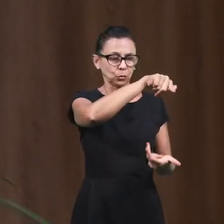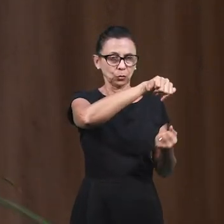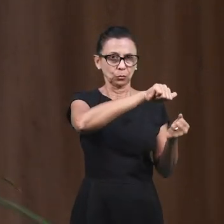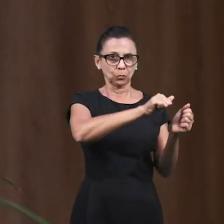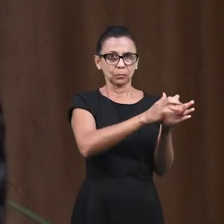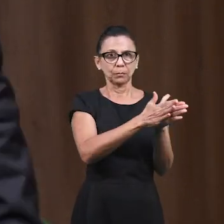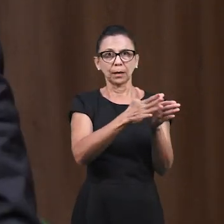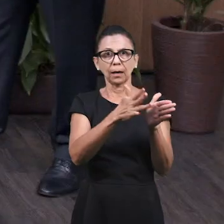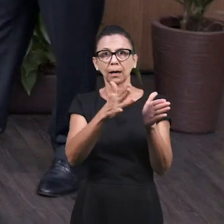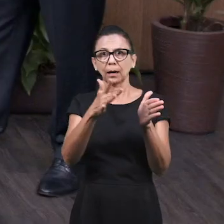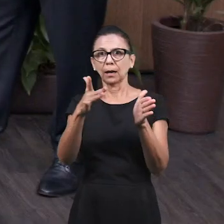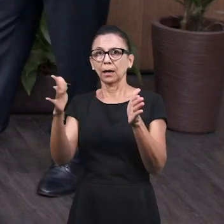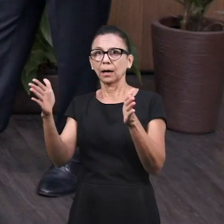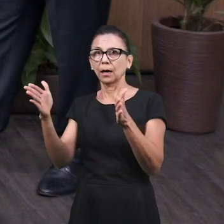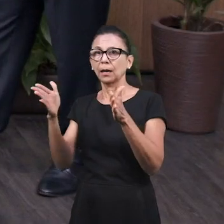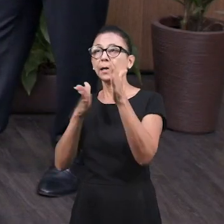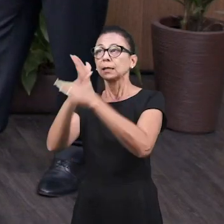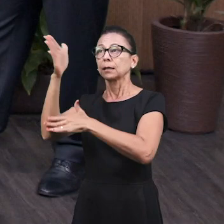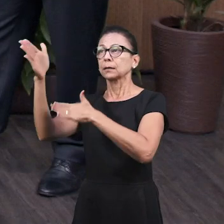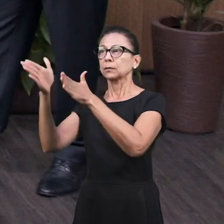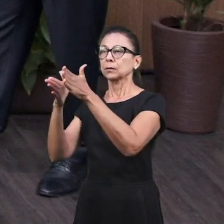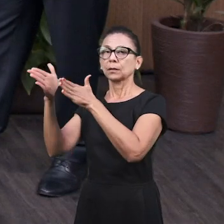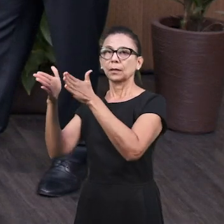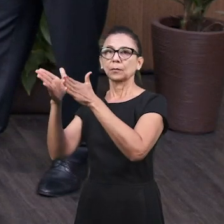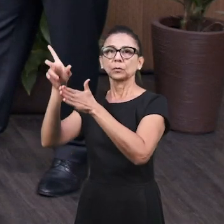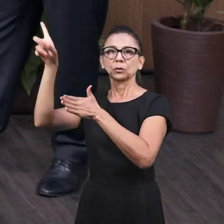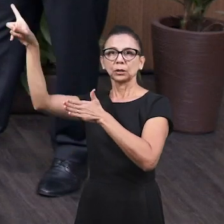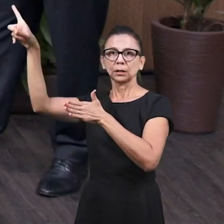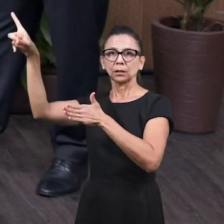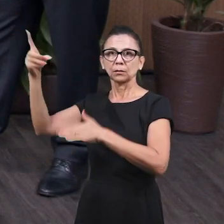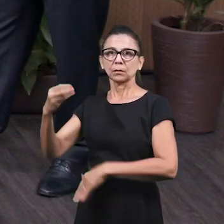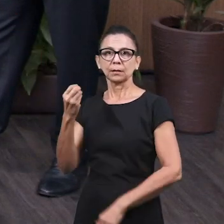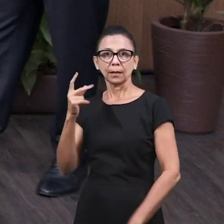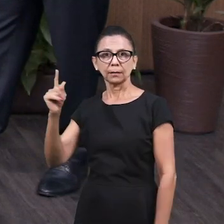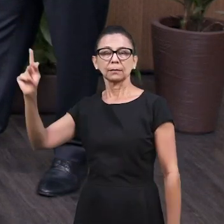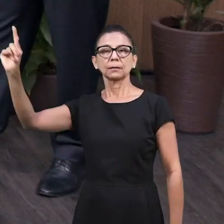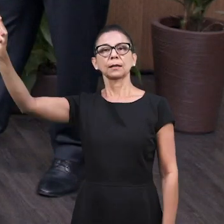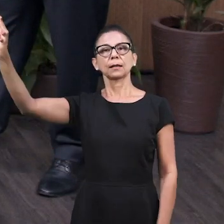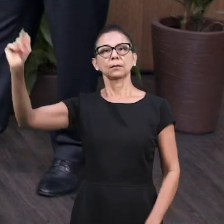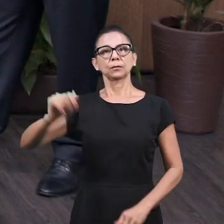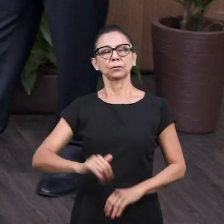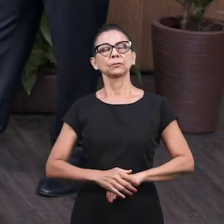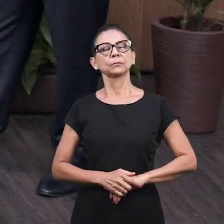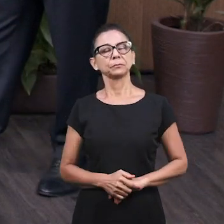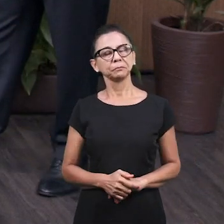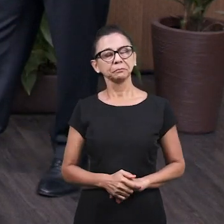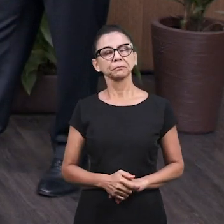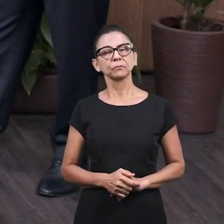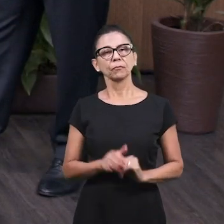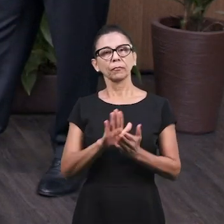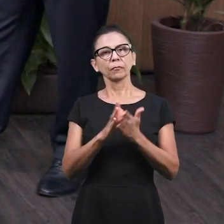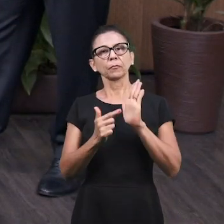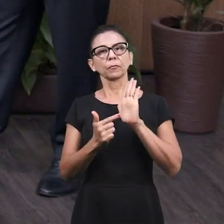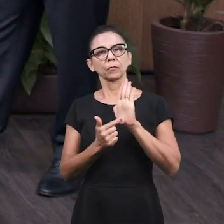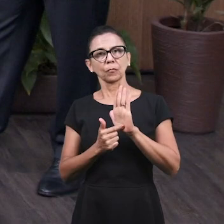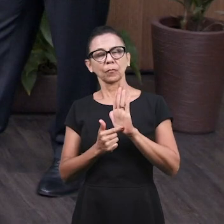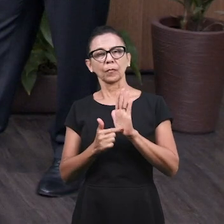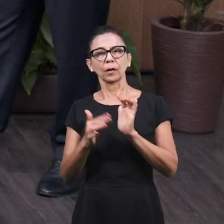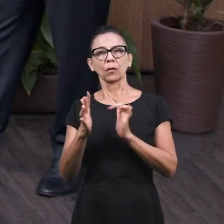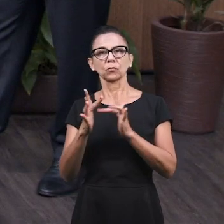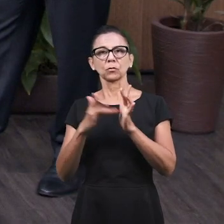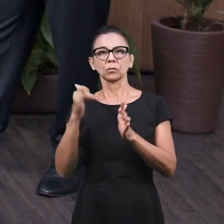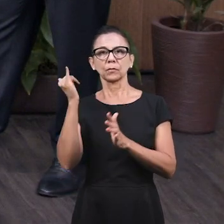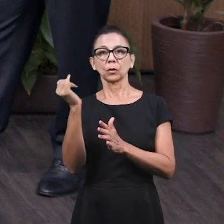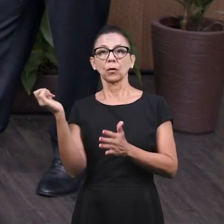и переходит в работу искупления. Как написано в Евангелии от Иоанна 10:10, «Я пришел, чтобы вы